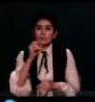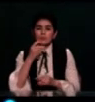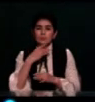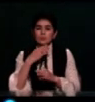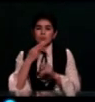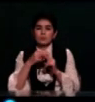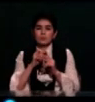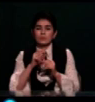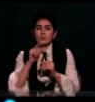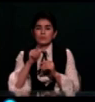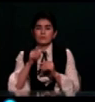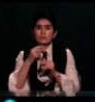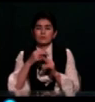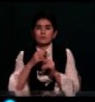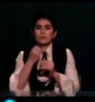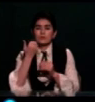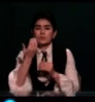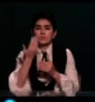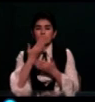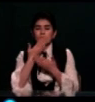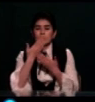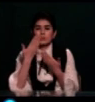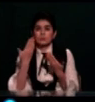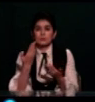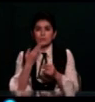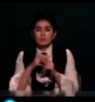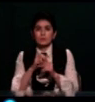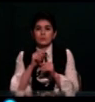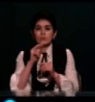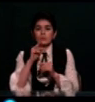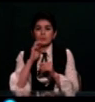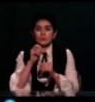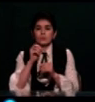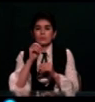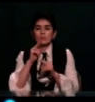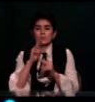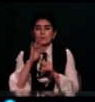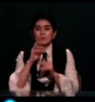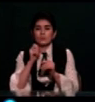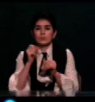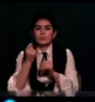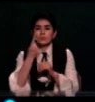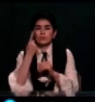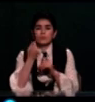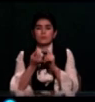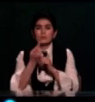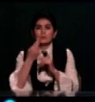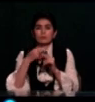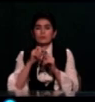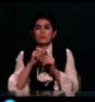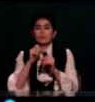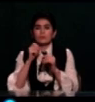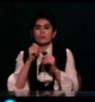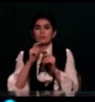Нервная система отсутствует, то есть ее нету. Тип кишечно-полосные. Впервые появились нервные